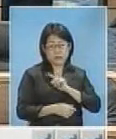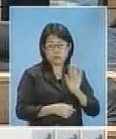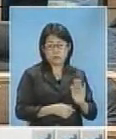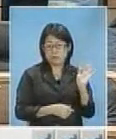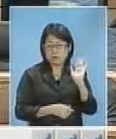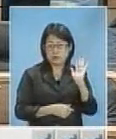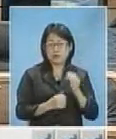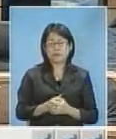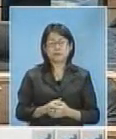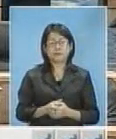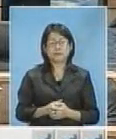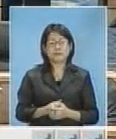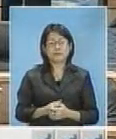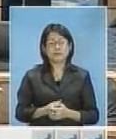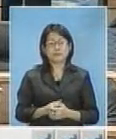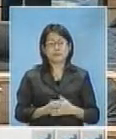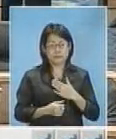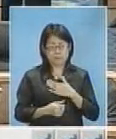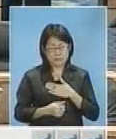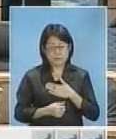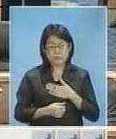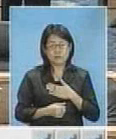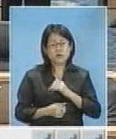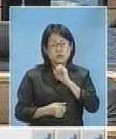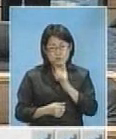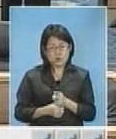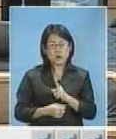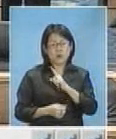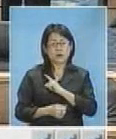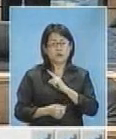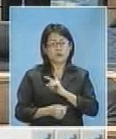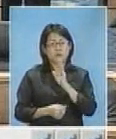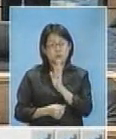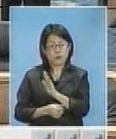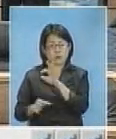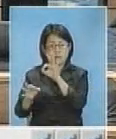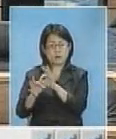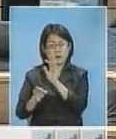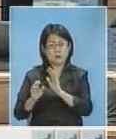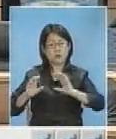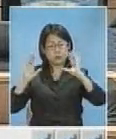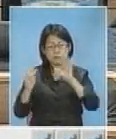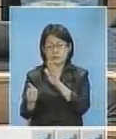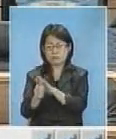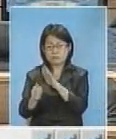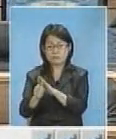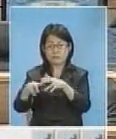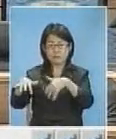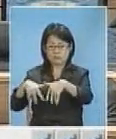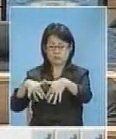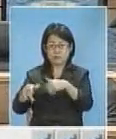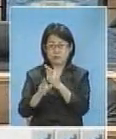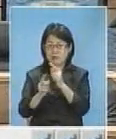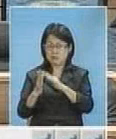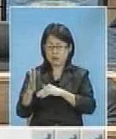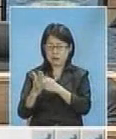แล้วแต่ประเด็นของพวกเราก็คือมันเป็นภาระหน้าที่ของธนาคารของรัฐที่จะต้องดูแลพี่น้องประชาชนตามนโย